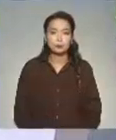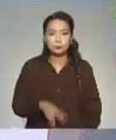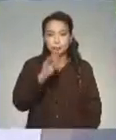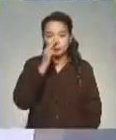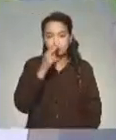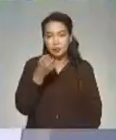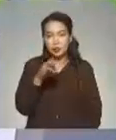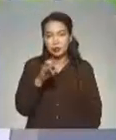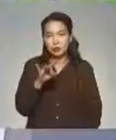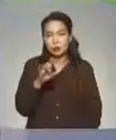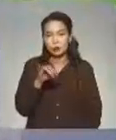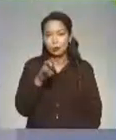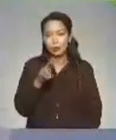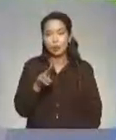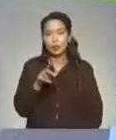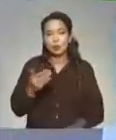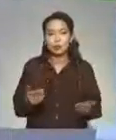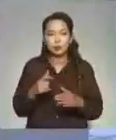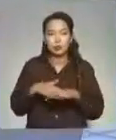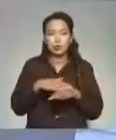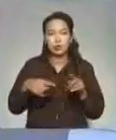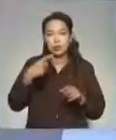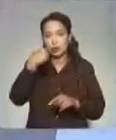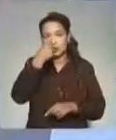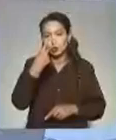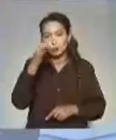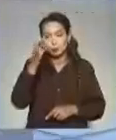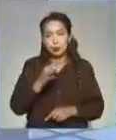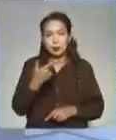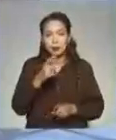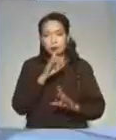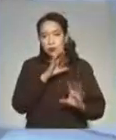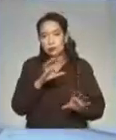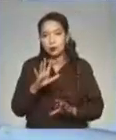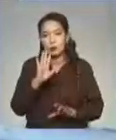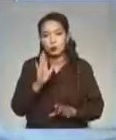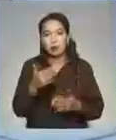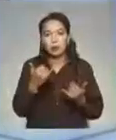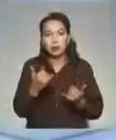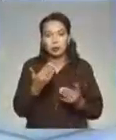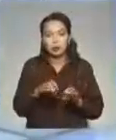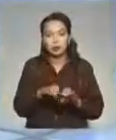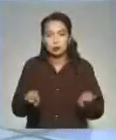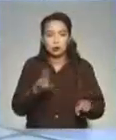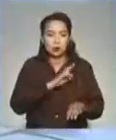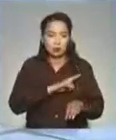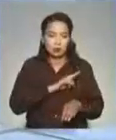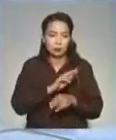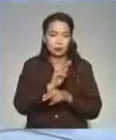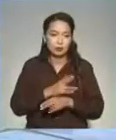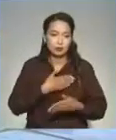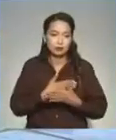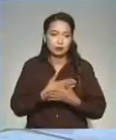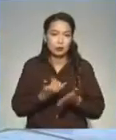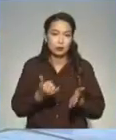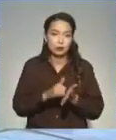Шымкенттегі қайнар бұлақ тұрғын алабы келер жылы 100% көгілдір отынмен қамтылады. Қазір аумақта құбыр тарту жұмыстары қарқынды жүріп жатыр. Бұдан